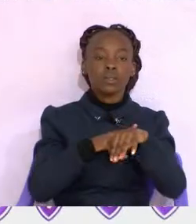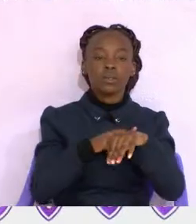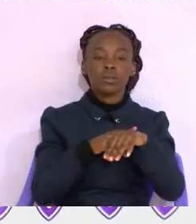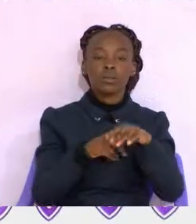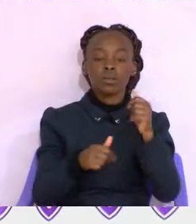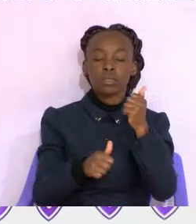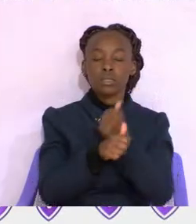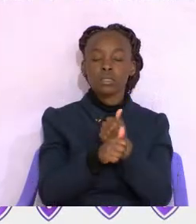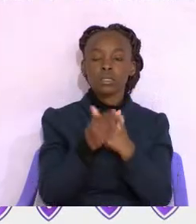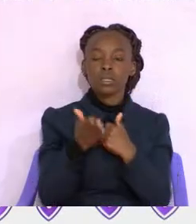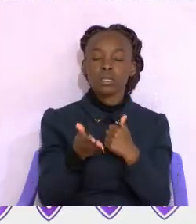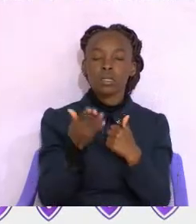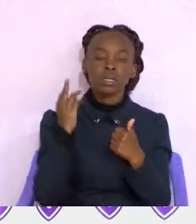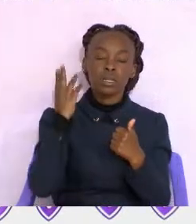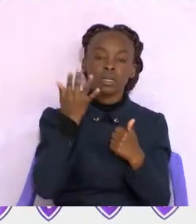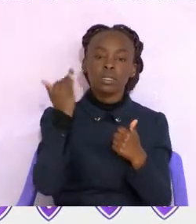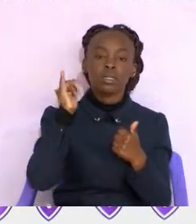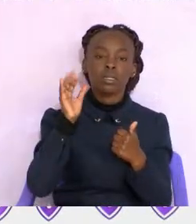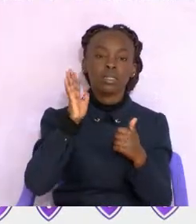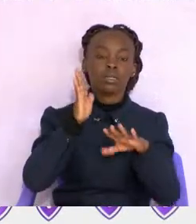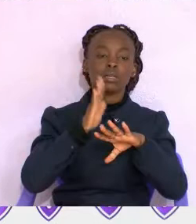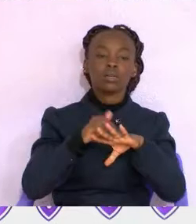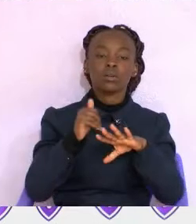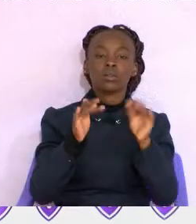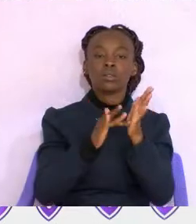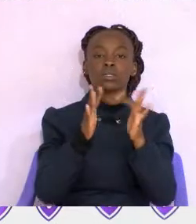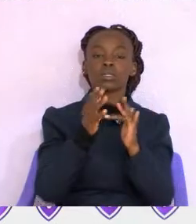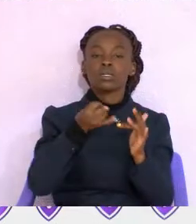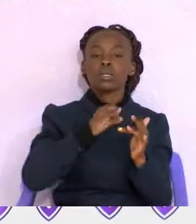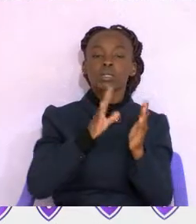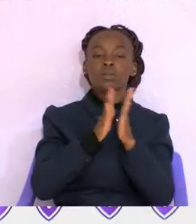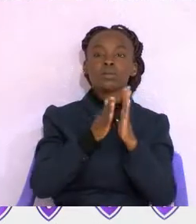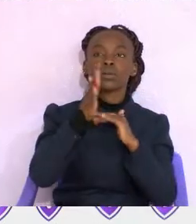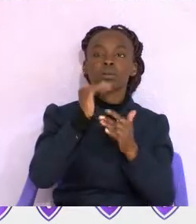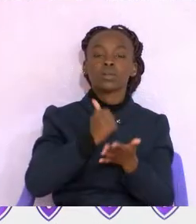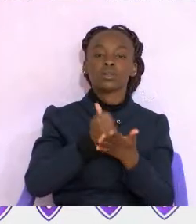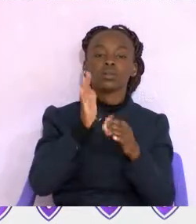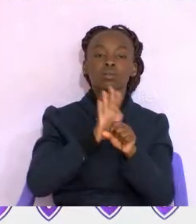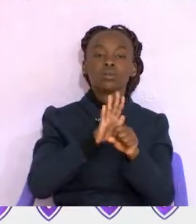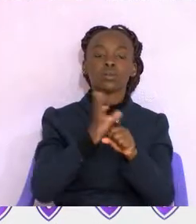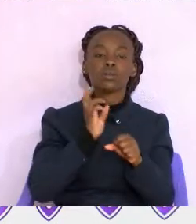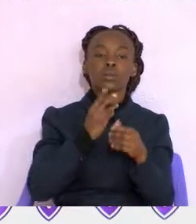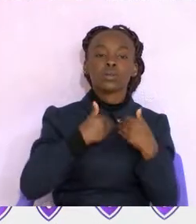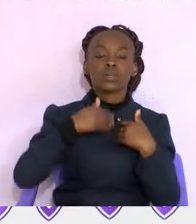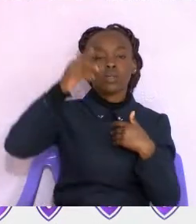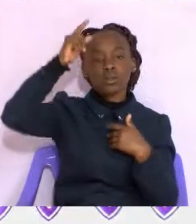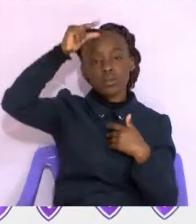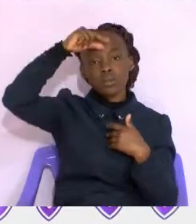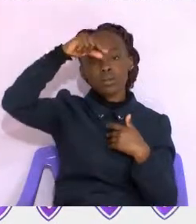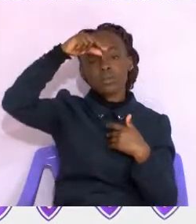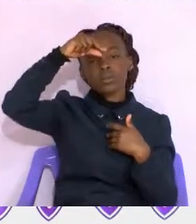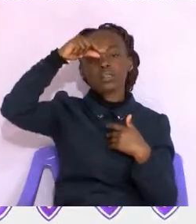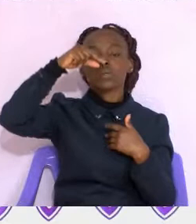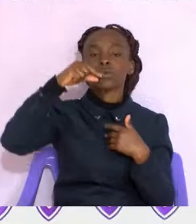kuliharibika walimuita yeye. Naomba Mungu atusaidie sana tukawe na hekima. Wapendwa watazamaji,